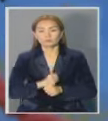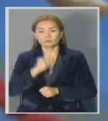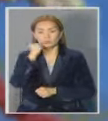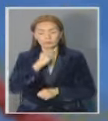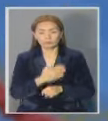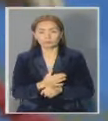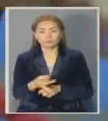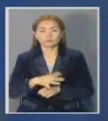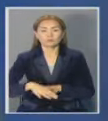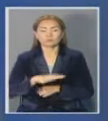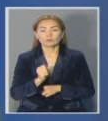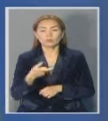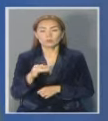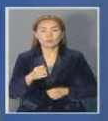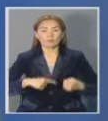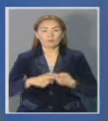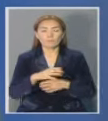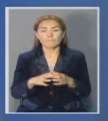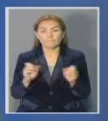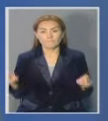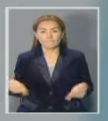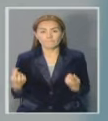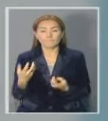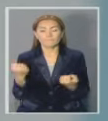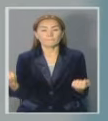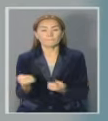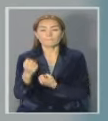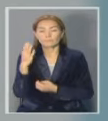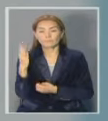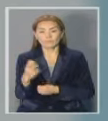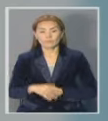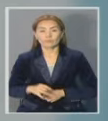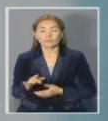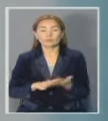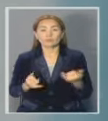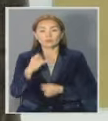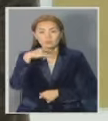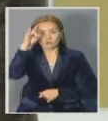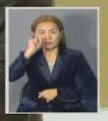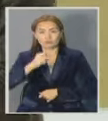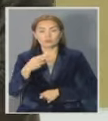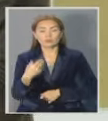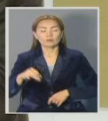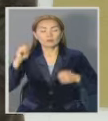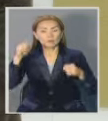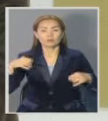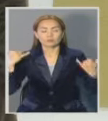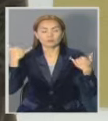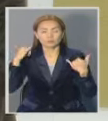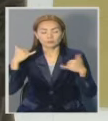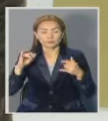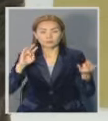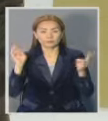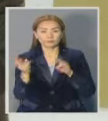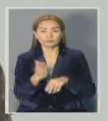ардагері. Ол еліміздің агроөнеркәсіп кешенін дамытуға зор үлесін қосқан ғалым. Сондай-ақ қазақтың Еділбай қойын әлемге танытқан, қазақ